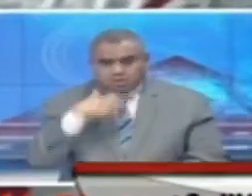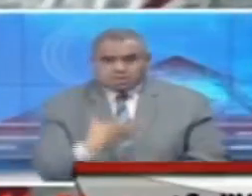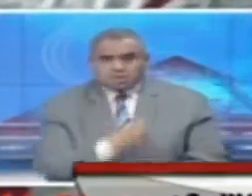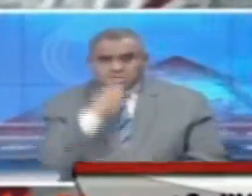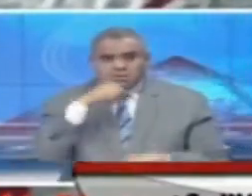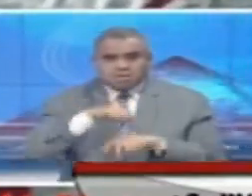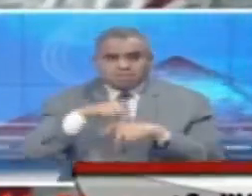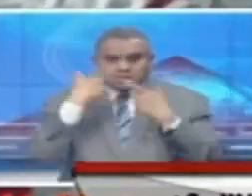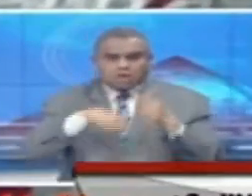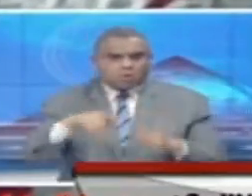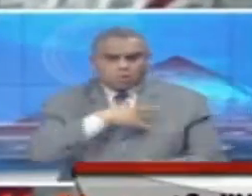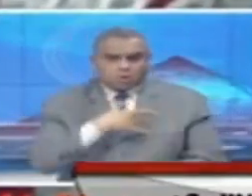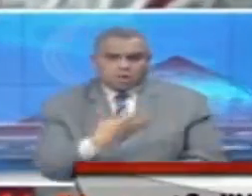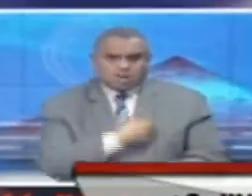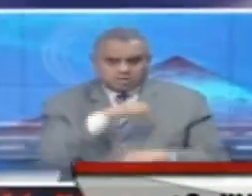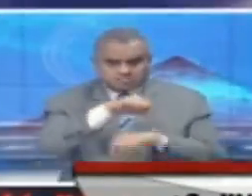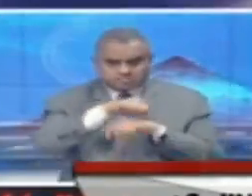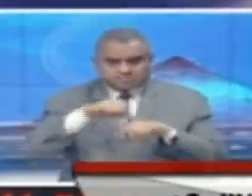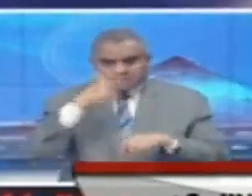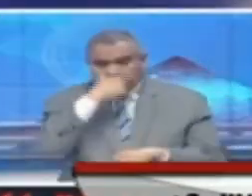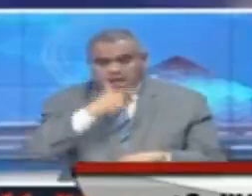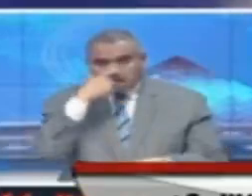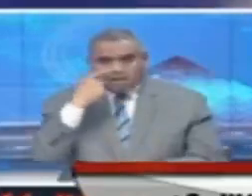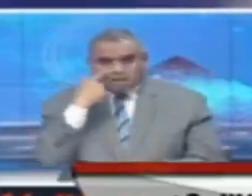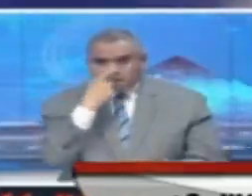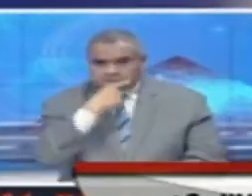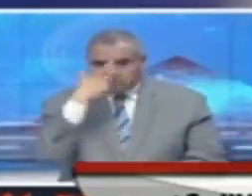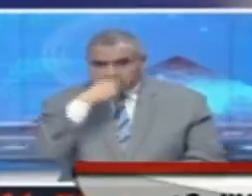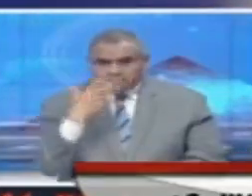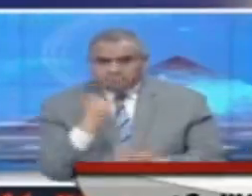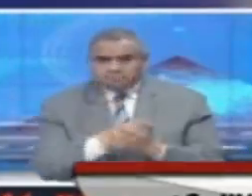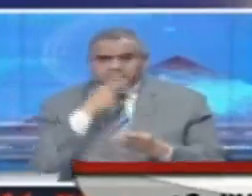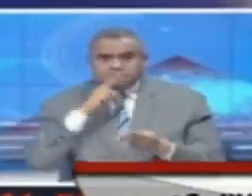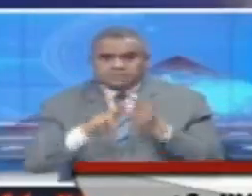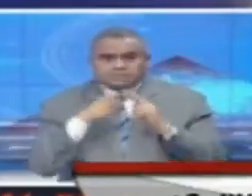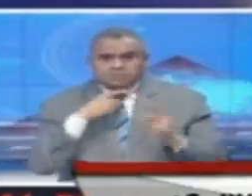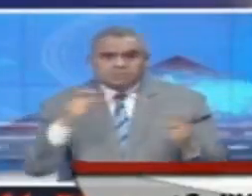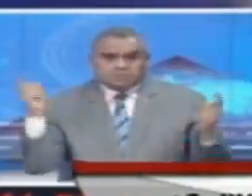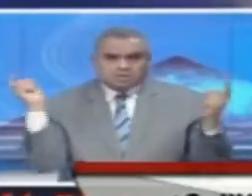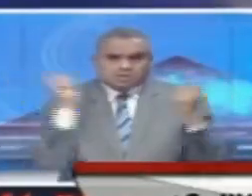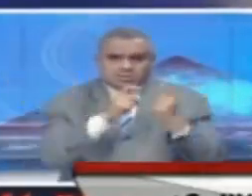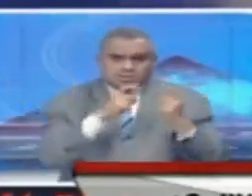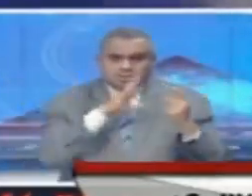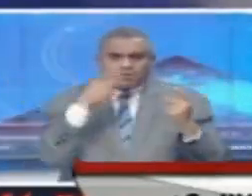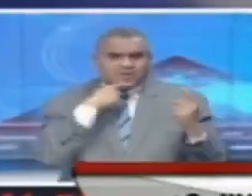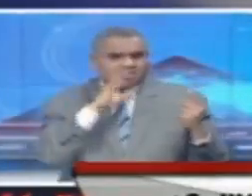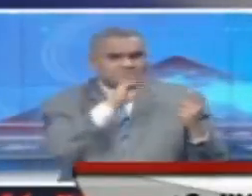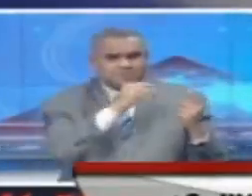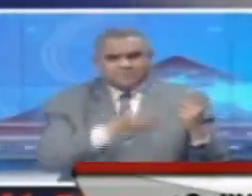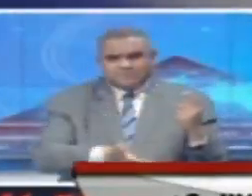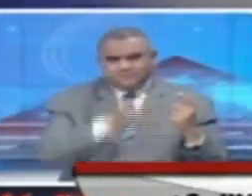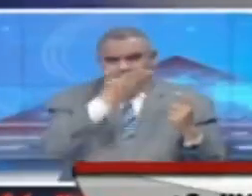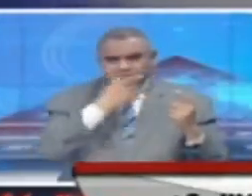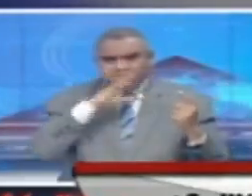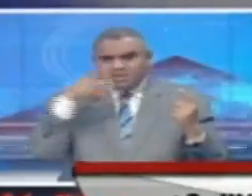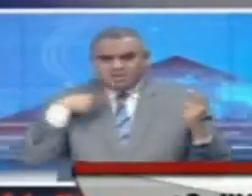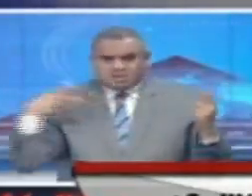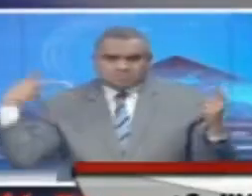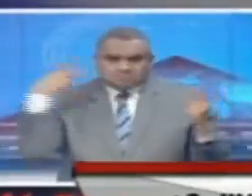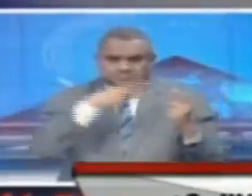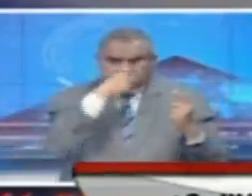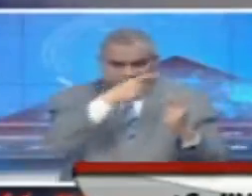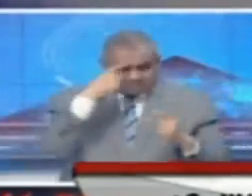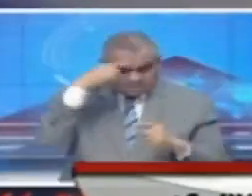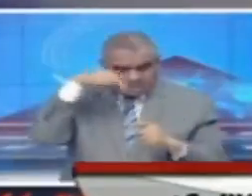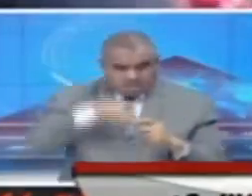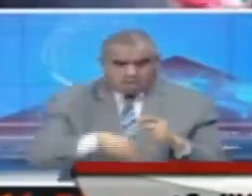الميادين، الدموع دي واقفين لآخر نفس، واحنا أكتر من رصاصهم وكلابهم أو حراسهم، هم اللي طاطوا رأسهم